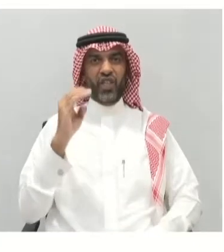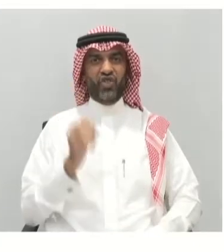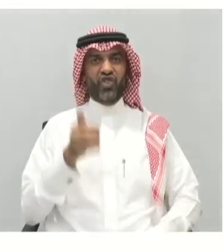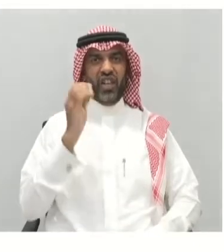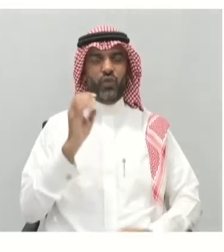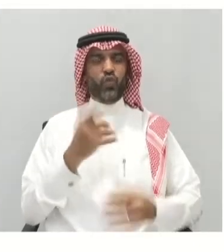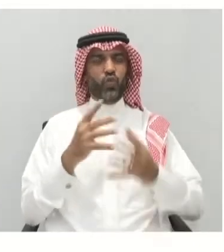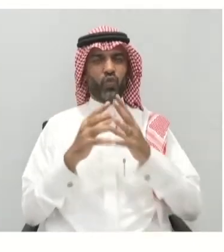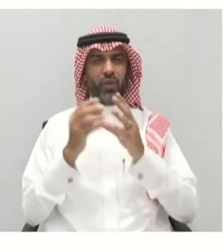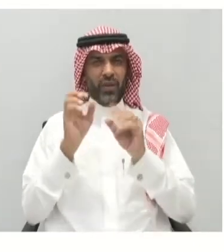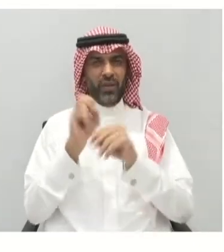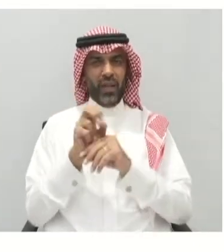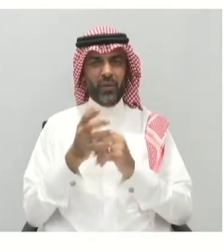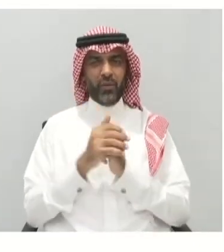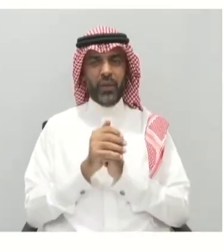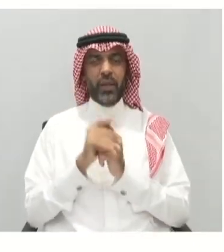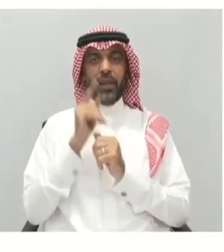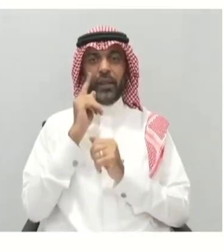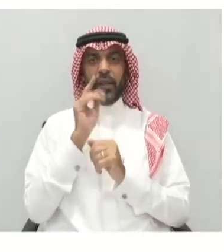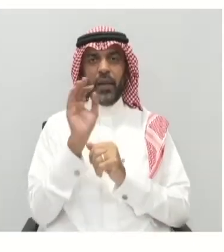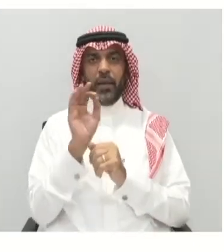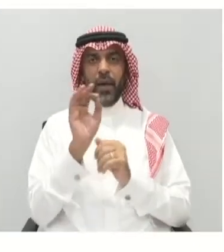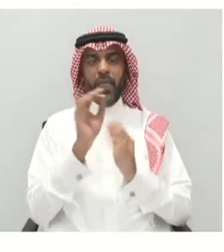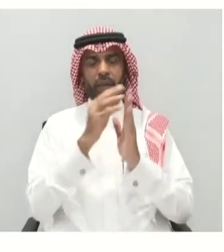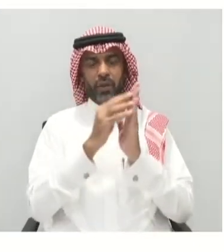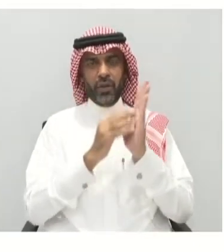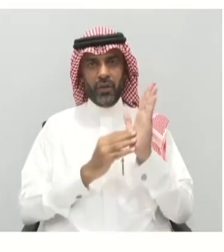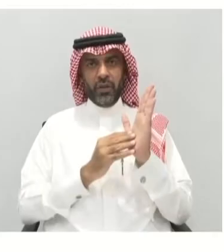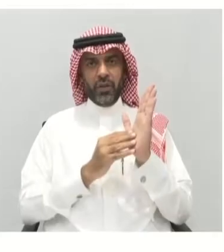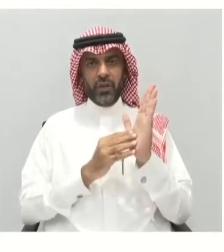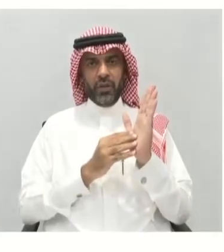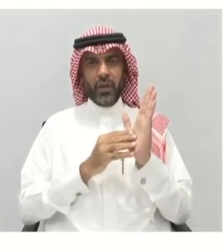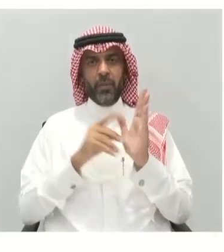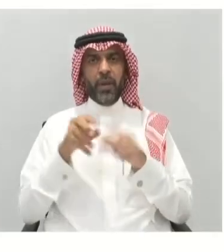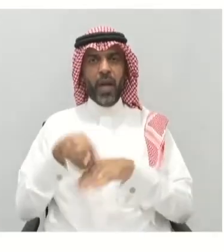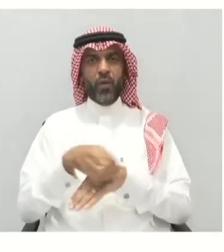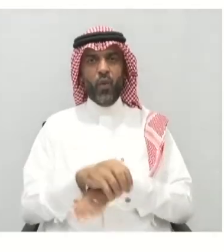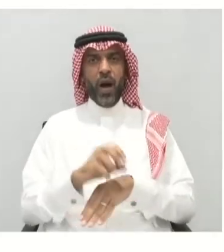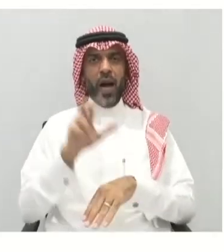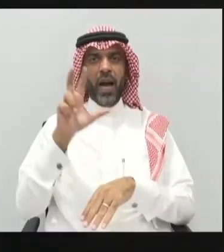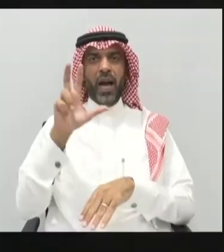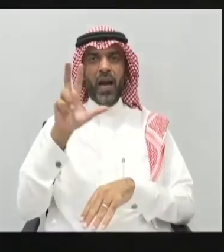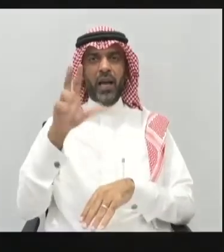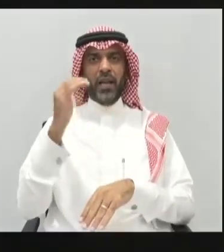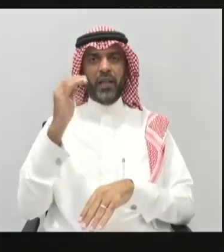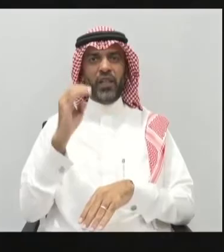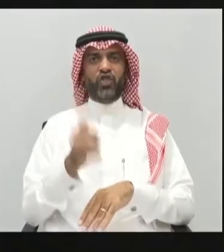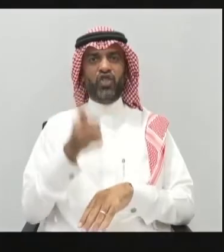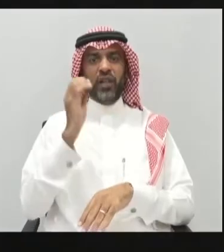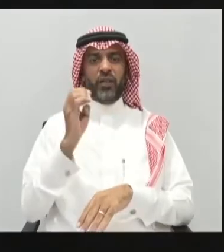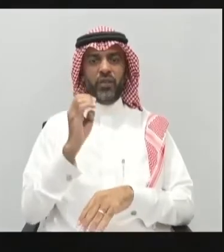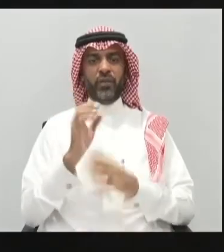بسم الله عندنا نماذج من انواع الحجاج وتقنياته طيب خلونا نتكلم اليوم عن تقنيات الحجاج ما هي تقنيات الحجاج